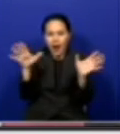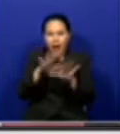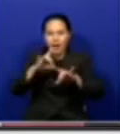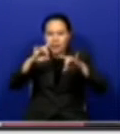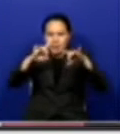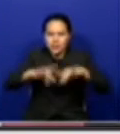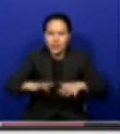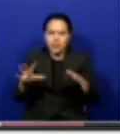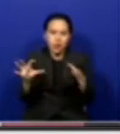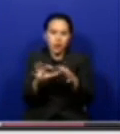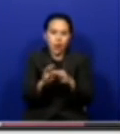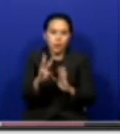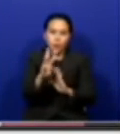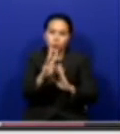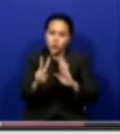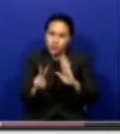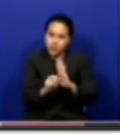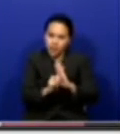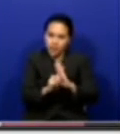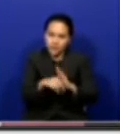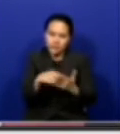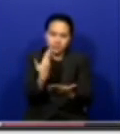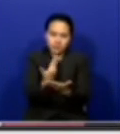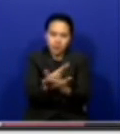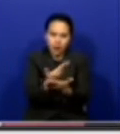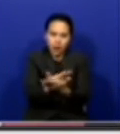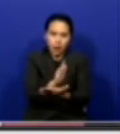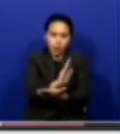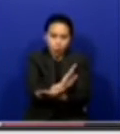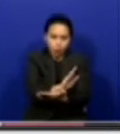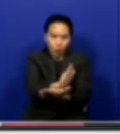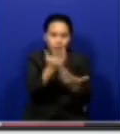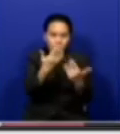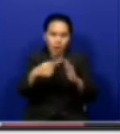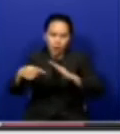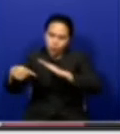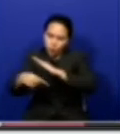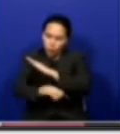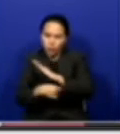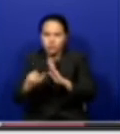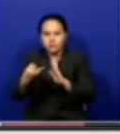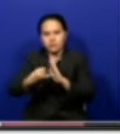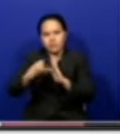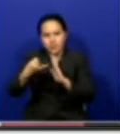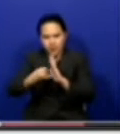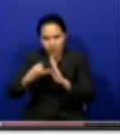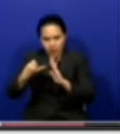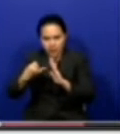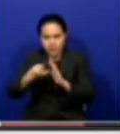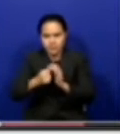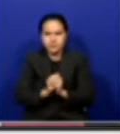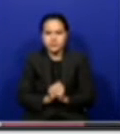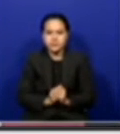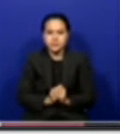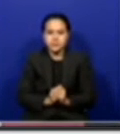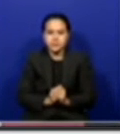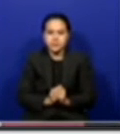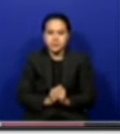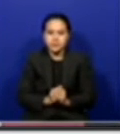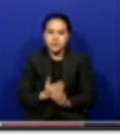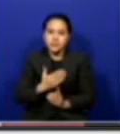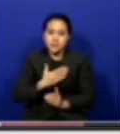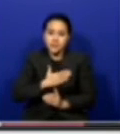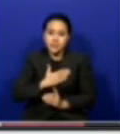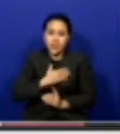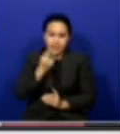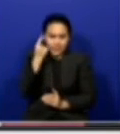อวินัยการเงินการคลังและจะเกิดการทุจริตได้ง่ายท่านประธานคะในหลักการดิฉันเห็นว่